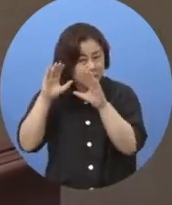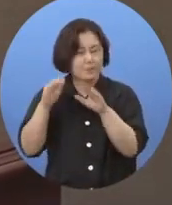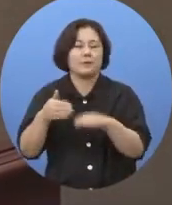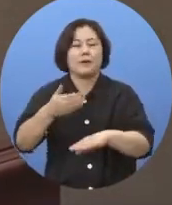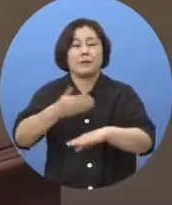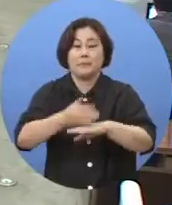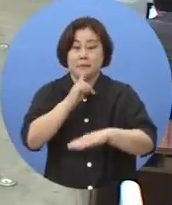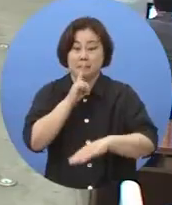감사합니다